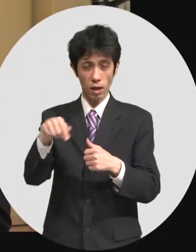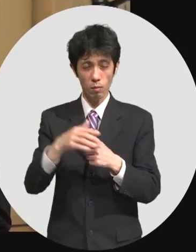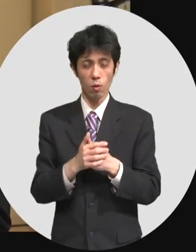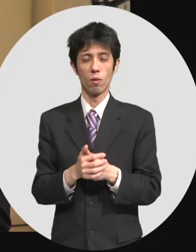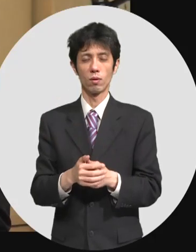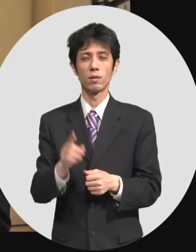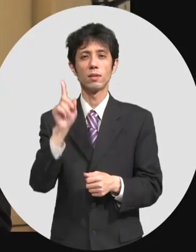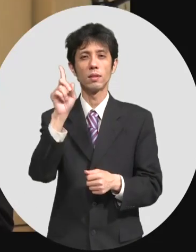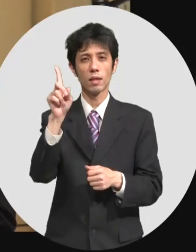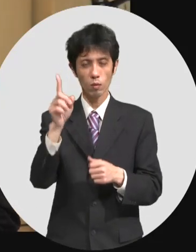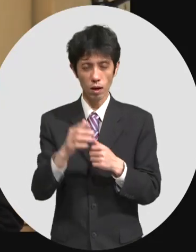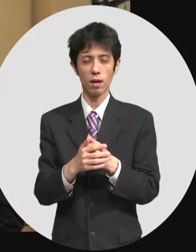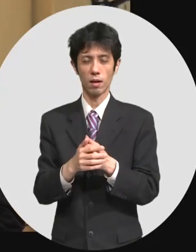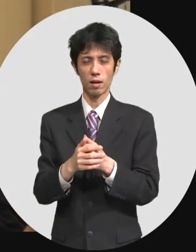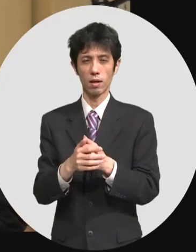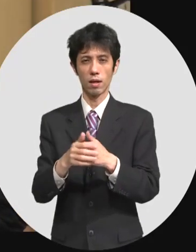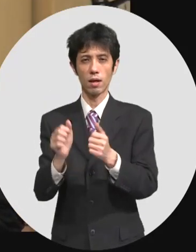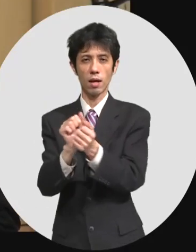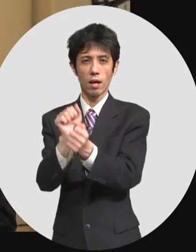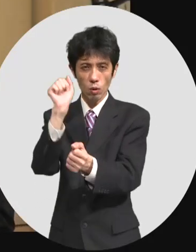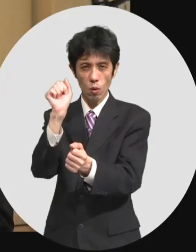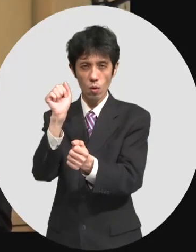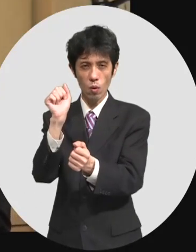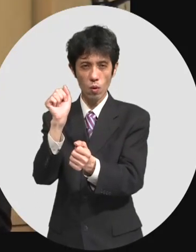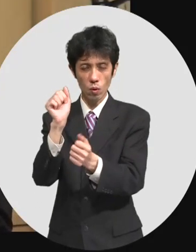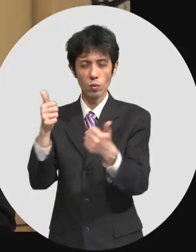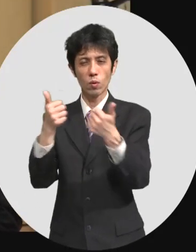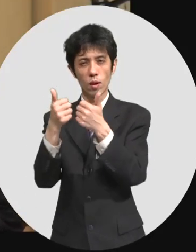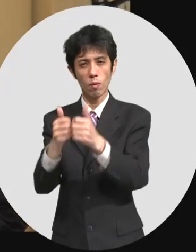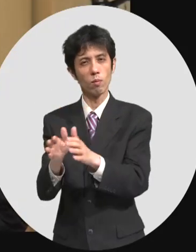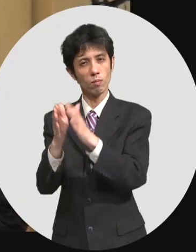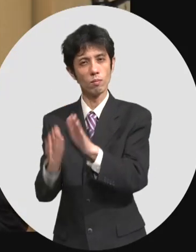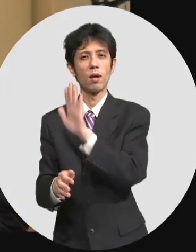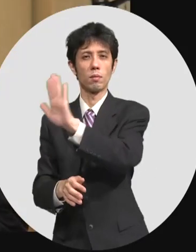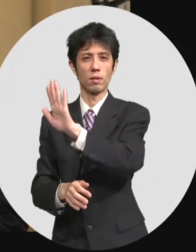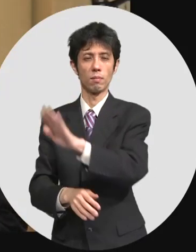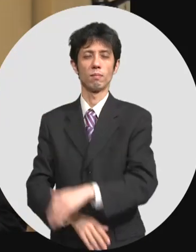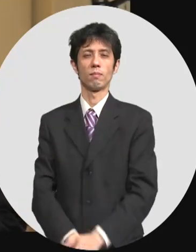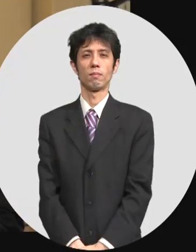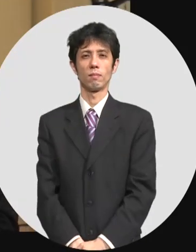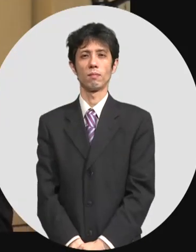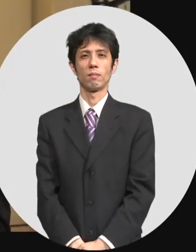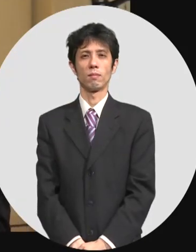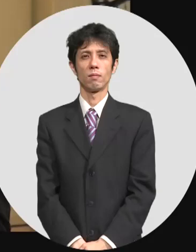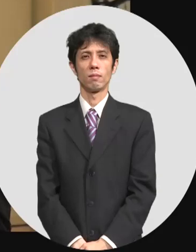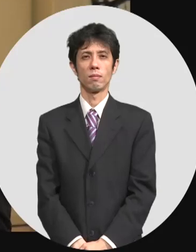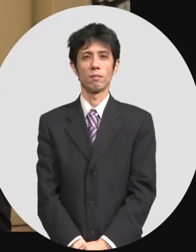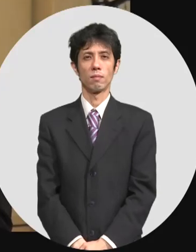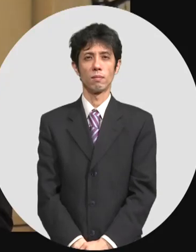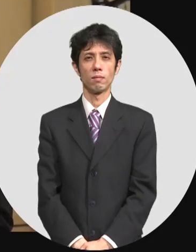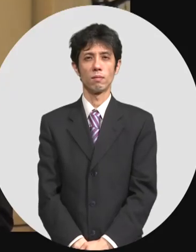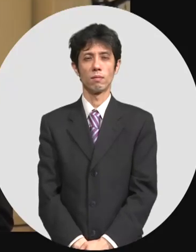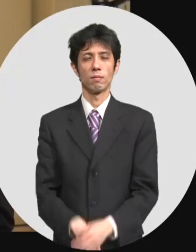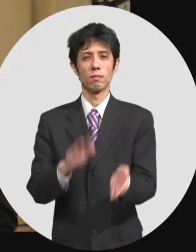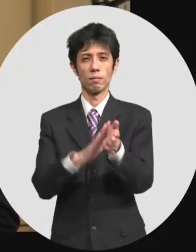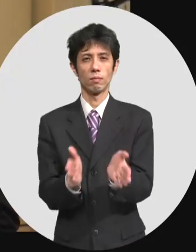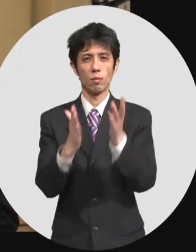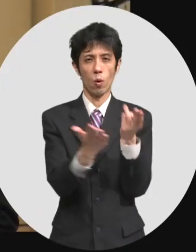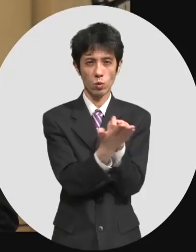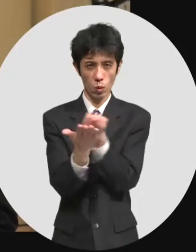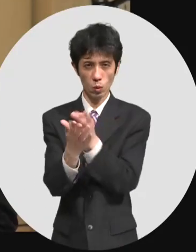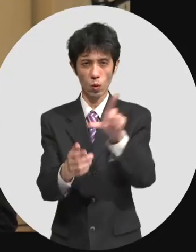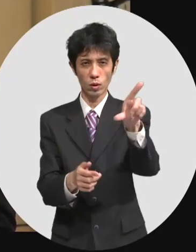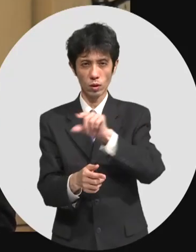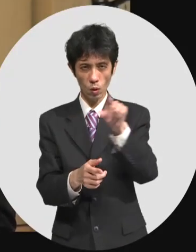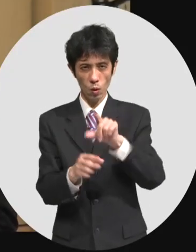方の検討でも、一旦はまあ解除の検討の俎上に上るということでございました。また病床、